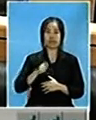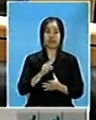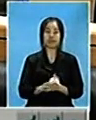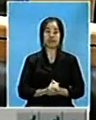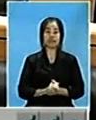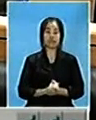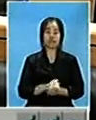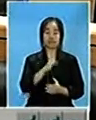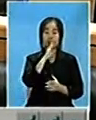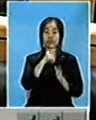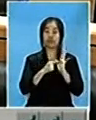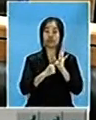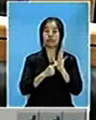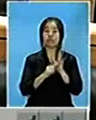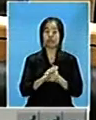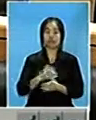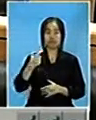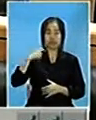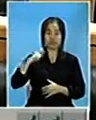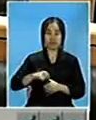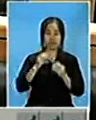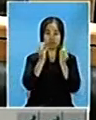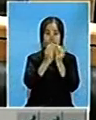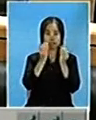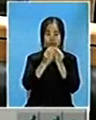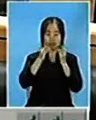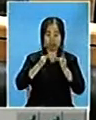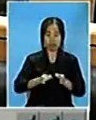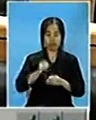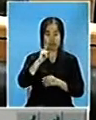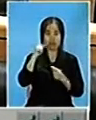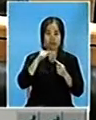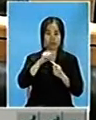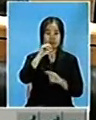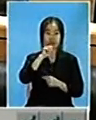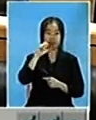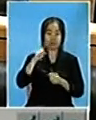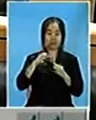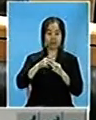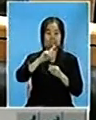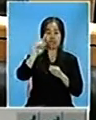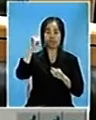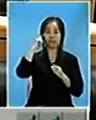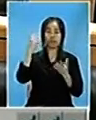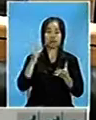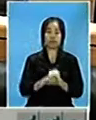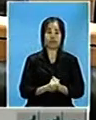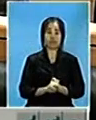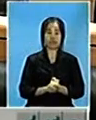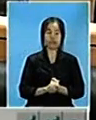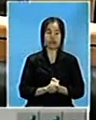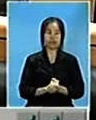พอย่างเช่นที่ท่านศาลรัฐธรรมนูญตัดสินที่สมาชิกสภาผู้แทนราษฎรไม่ว่าพรรคไหนนะครับไปกระทำการ